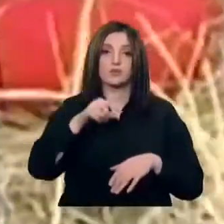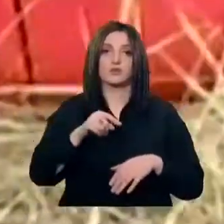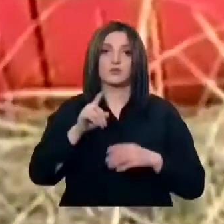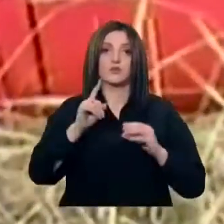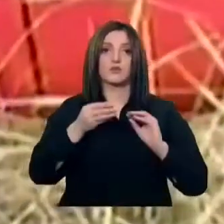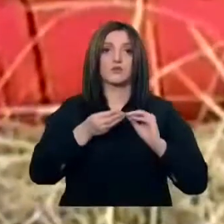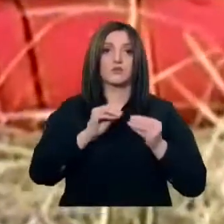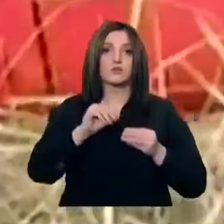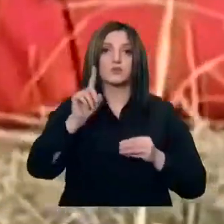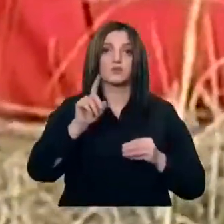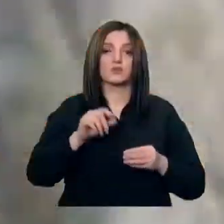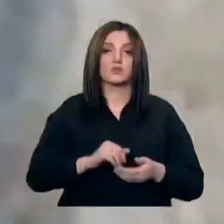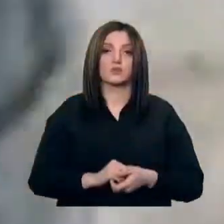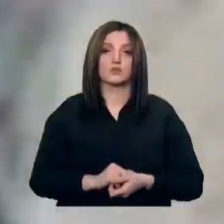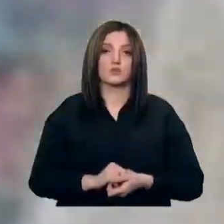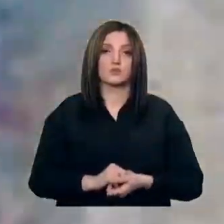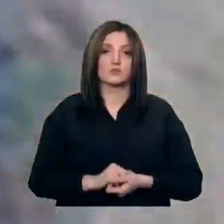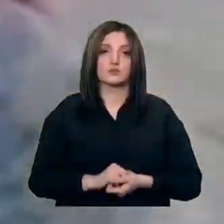məqsədlərə xidmət edib.